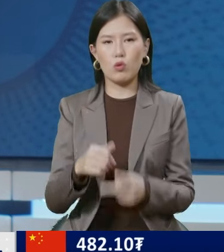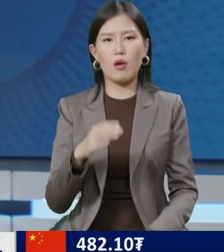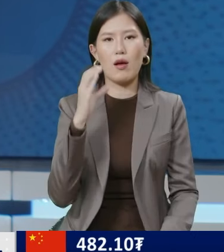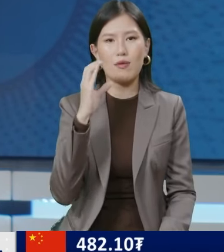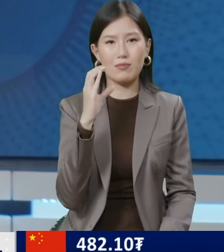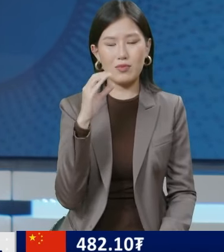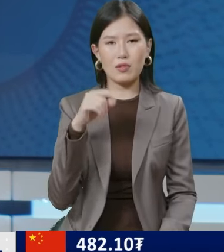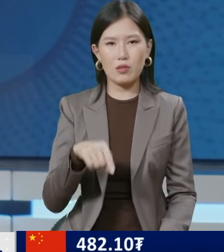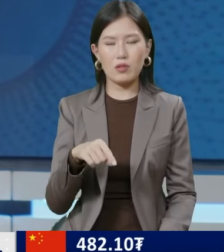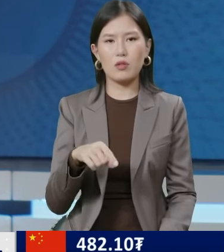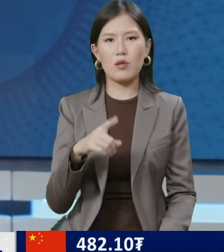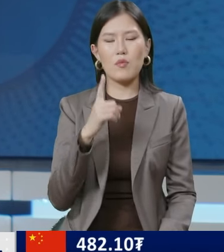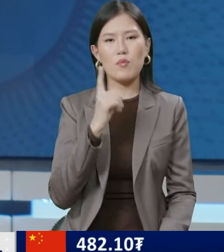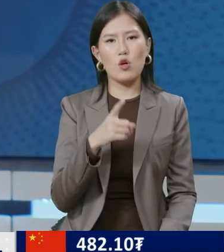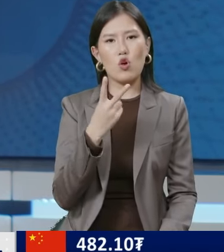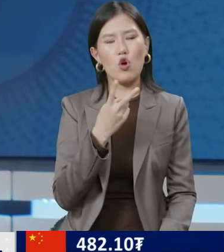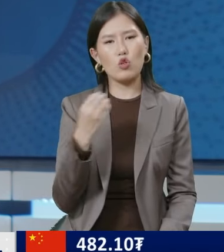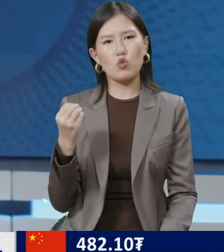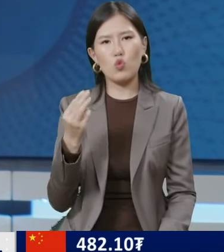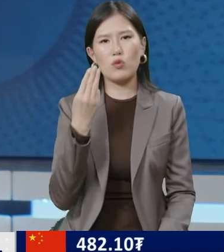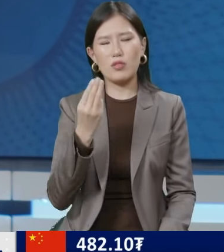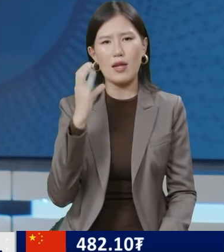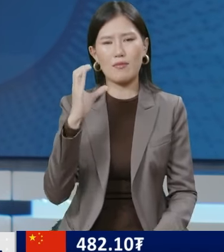дунд багтаамжийн автобусаар шинчилээд байна.